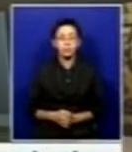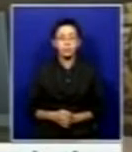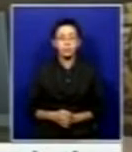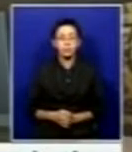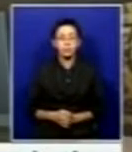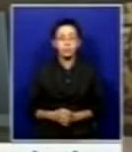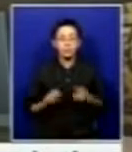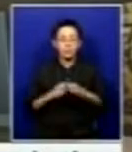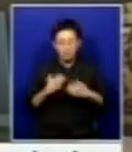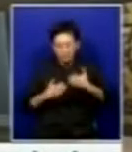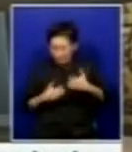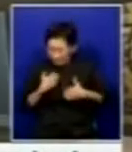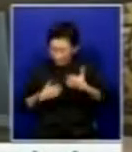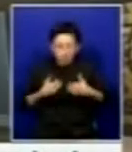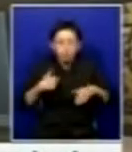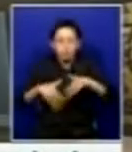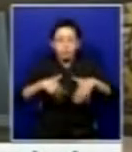ความเดือดร้อนของพี่น้องประชาชน